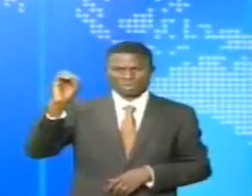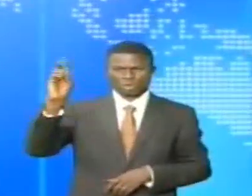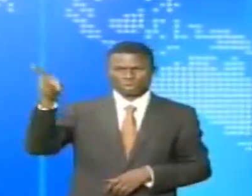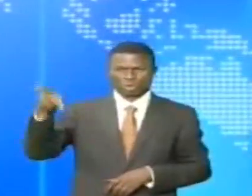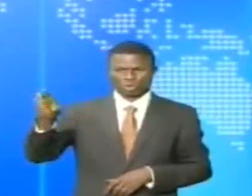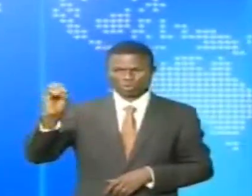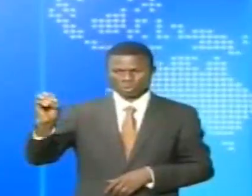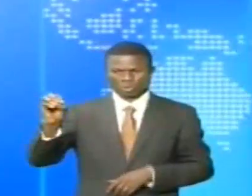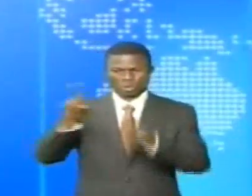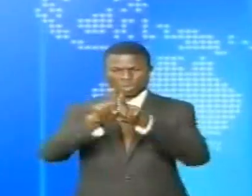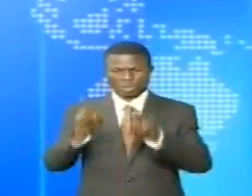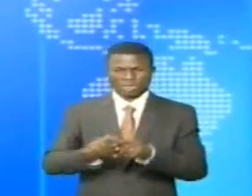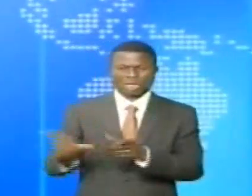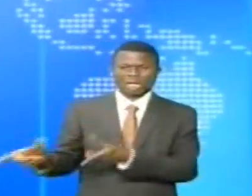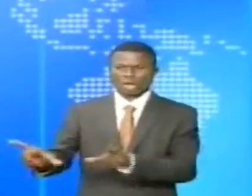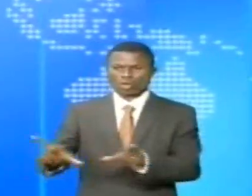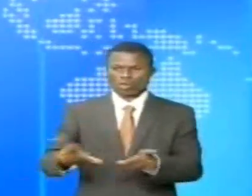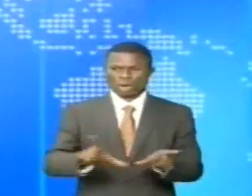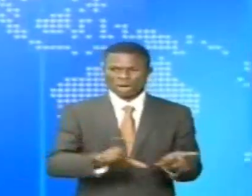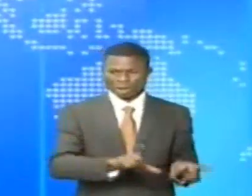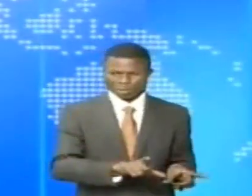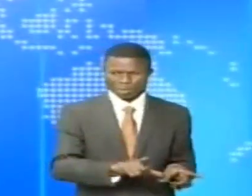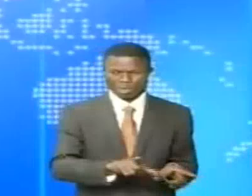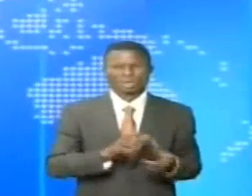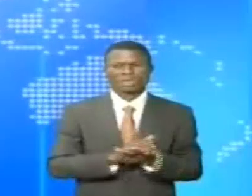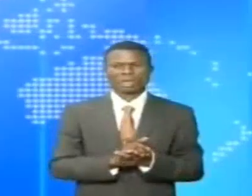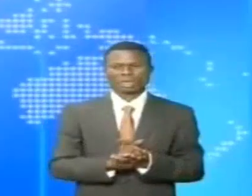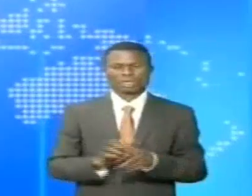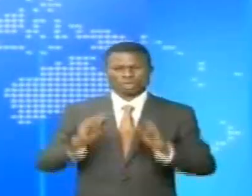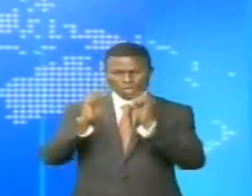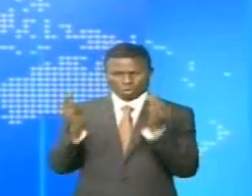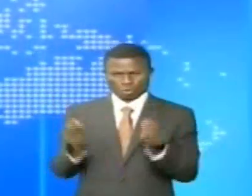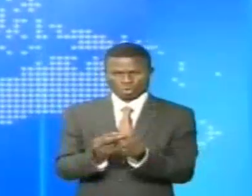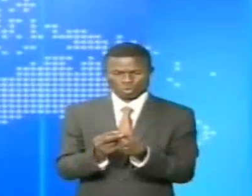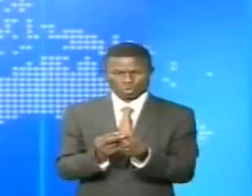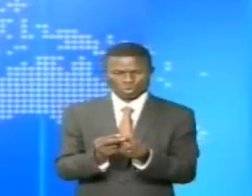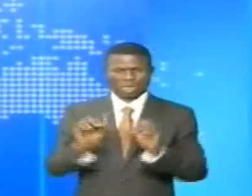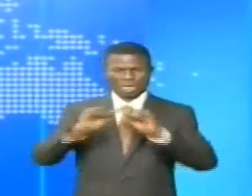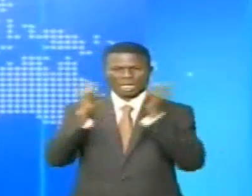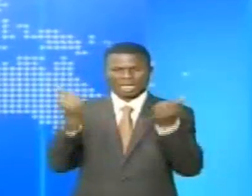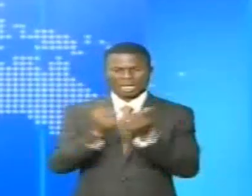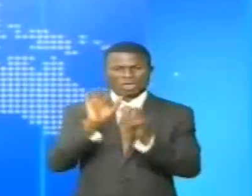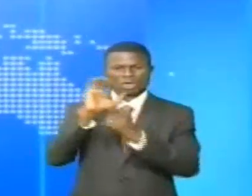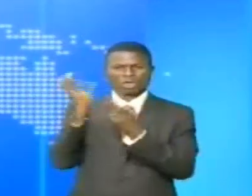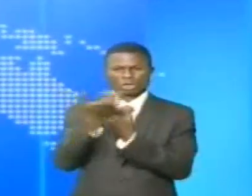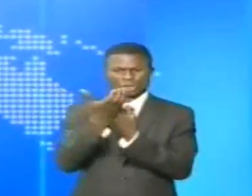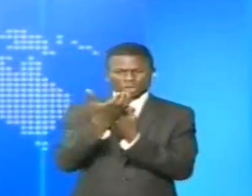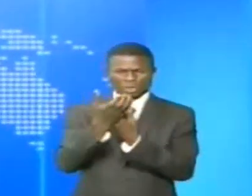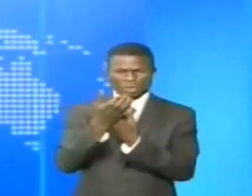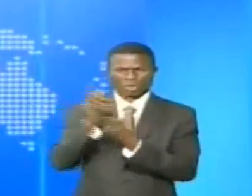celle du Lualaba en particulier, regroupée au sein de l'association culturelle Tshokwe